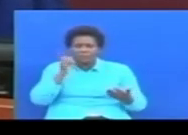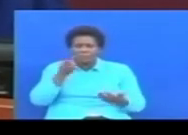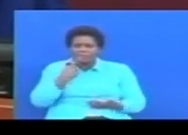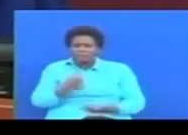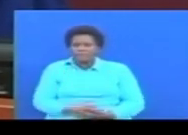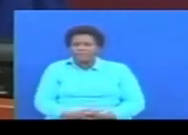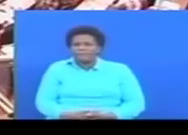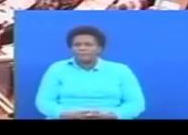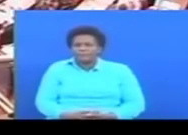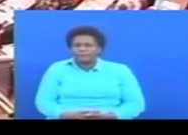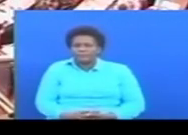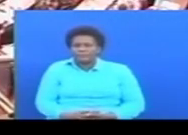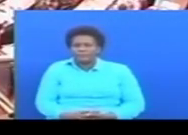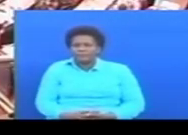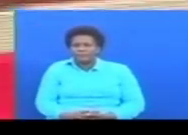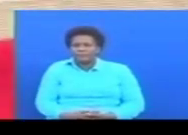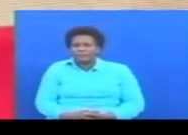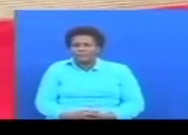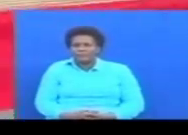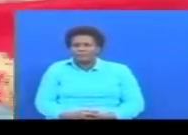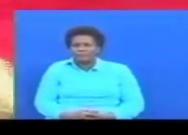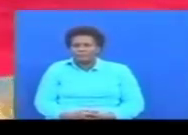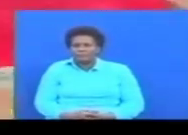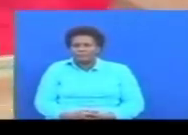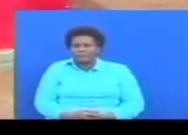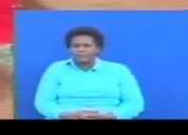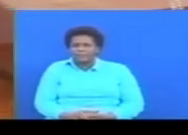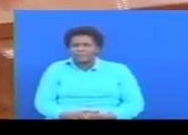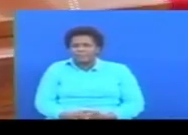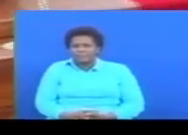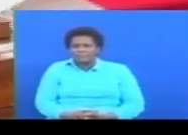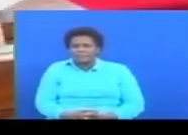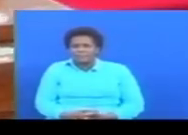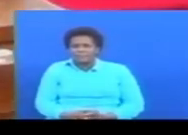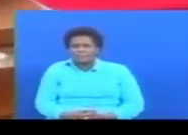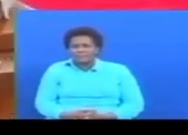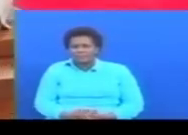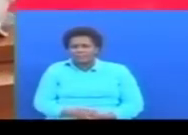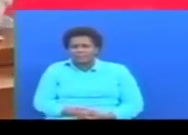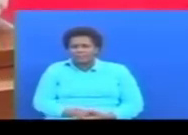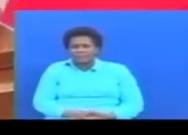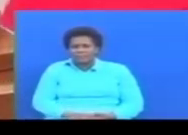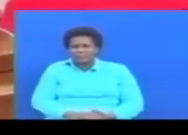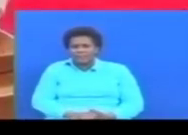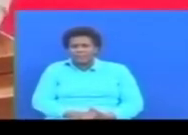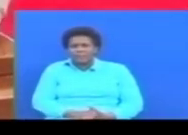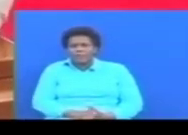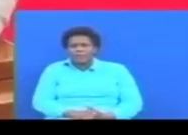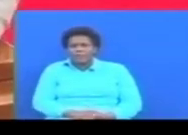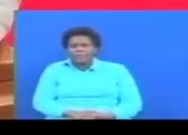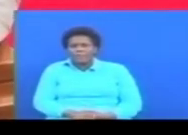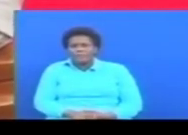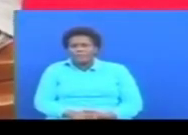Nchi. Na namuona pale naibu waziri Hamadi Masauni yuko tayari kwa ajili ya kulijibu swali hili.